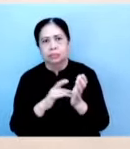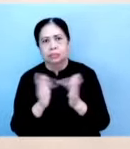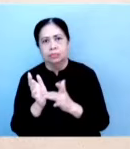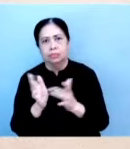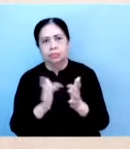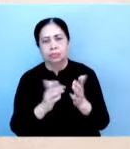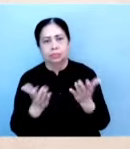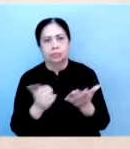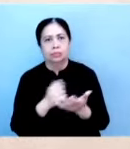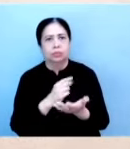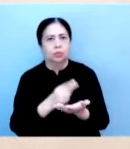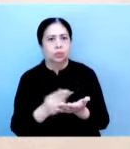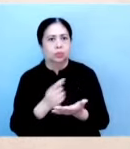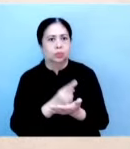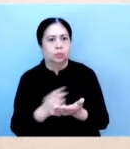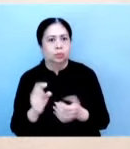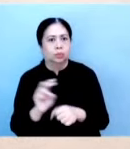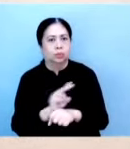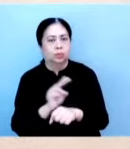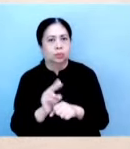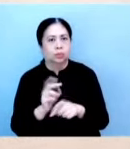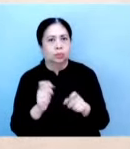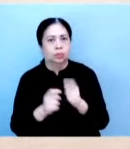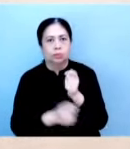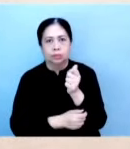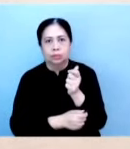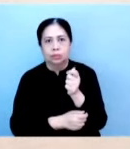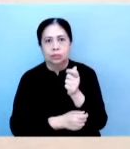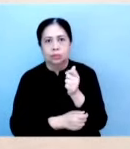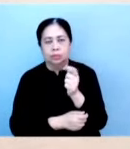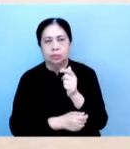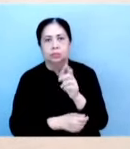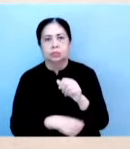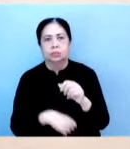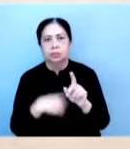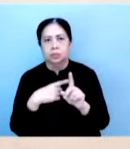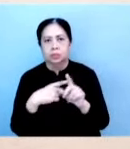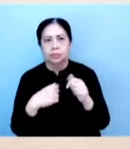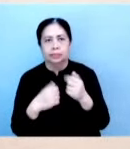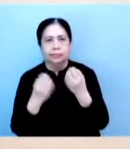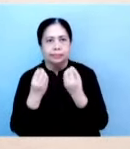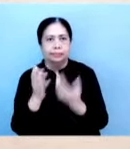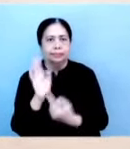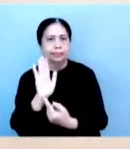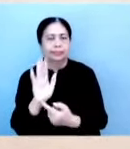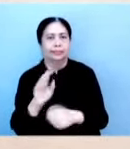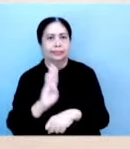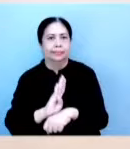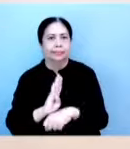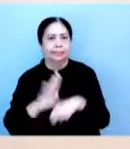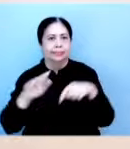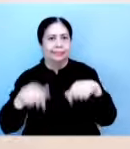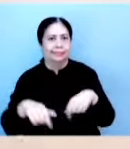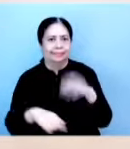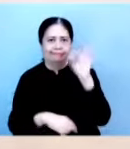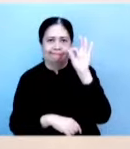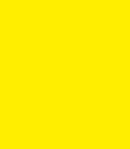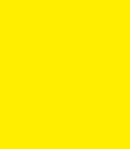Santa gamit ang mga customized rosaries at beadworks yan ang ibib nating negosyo dito sa